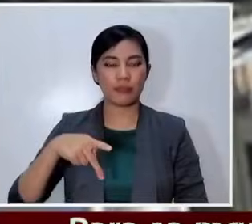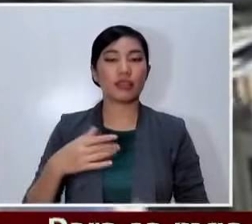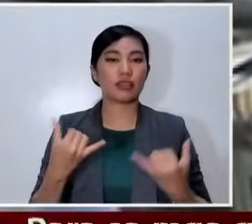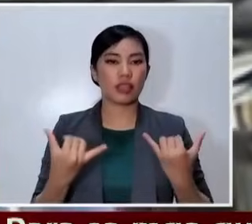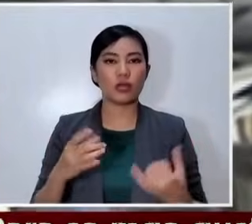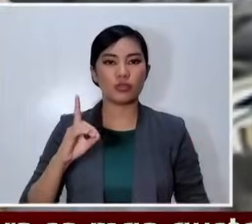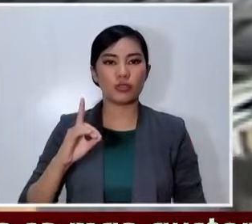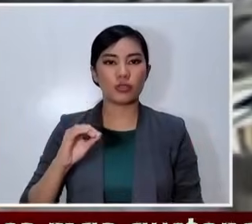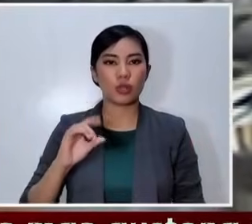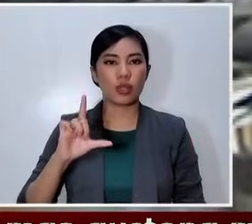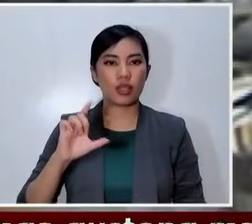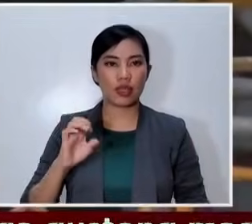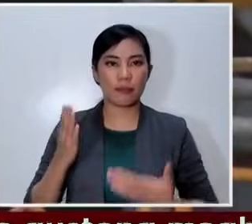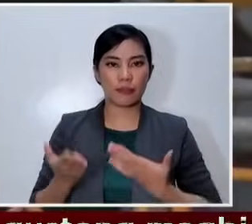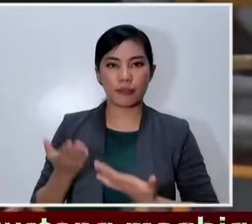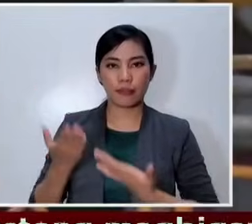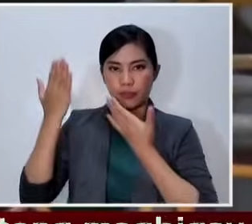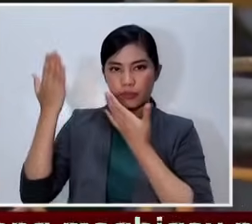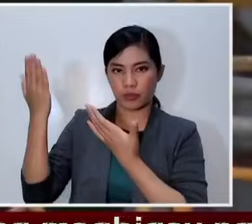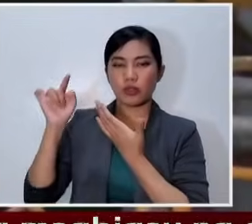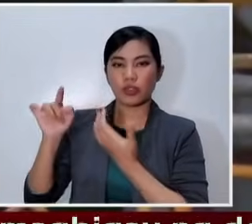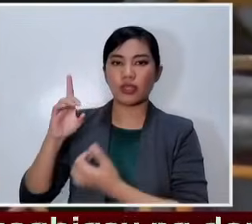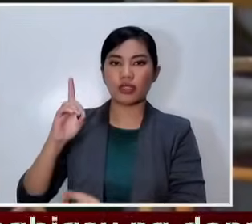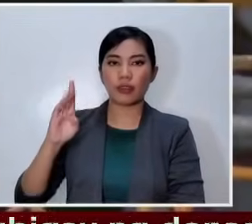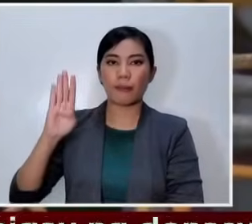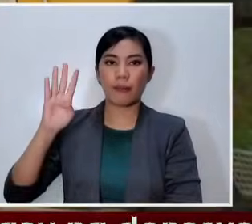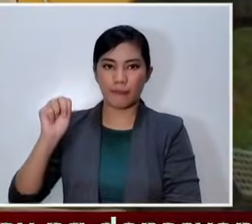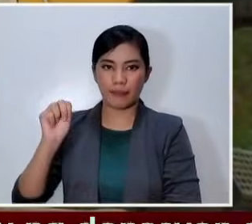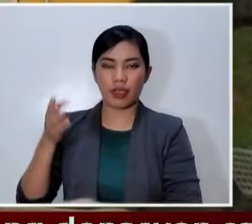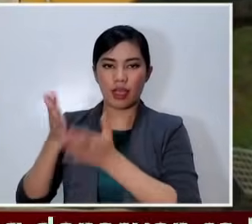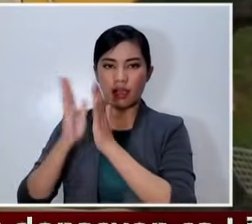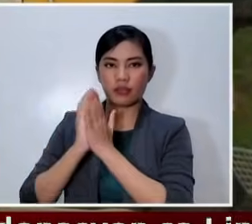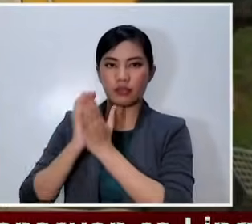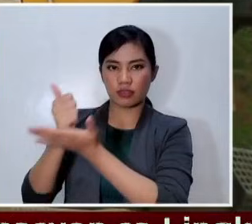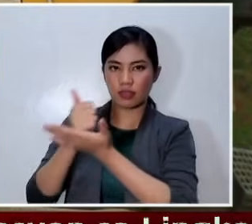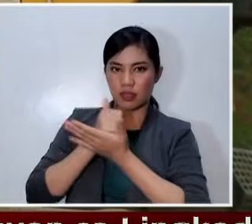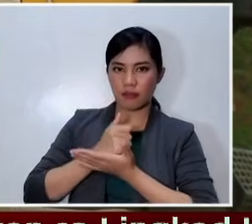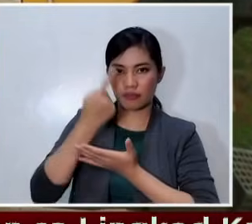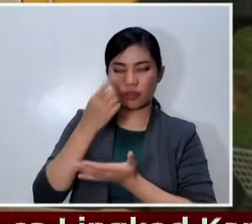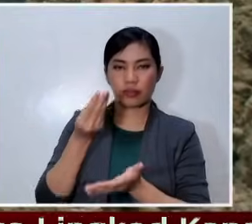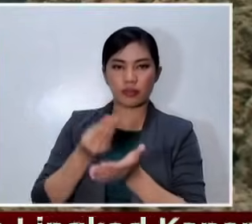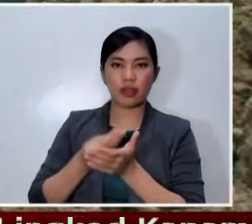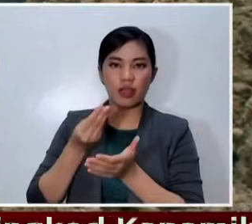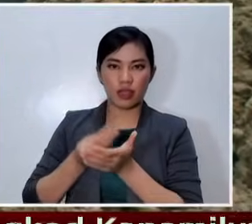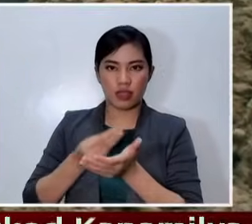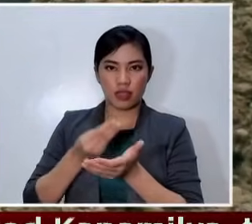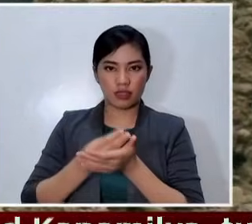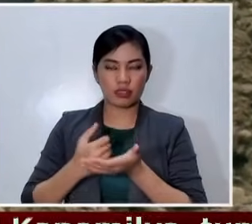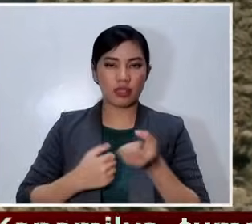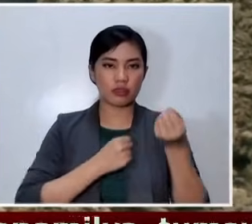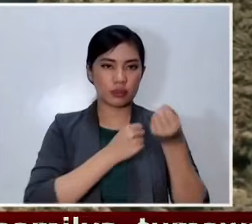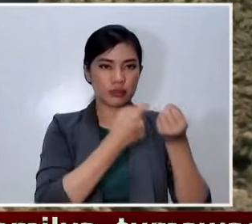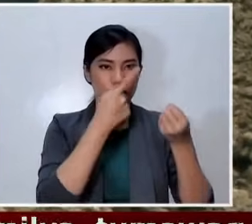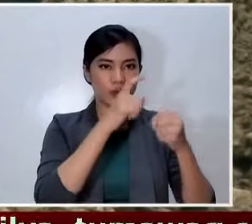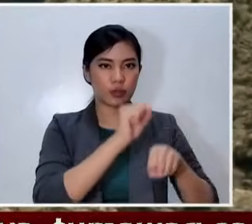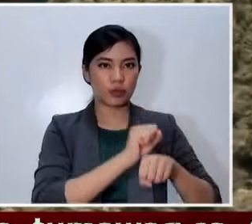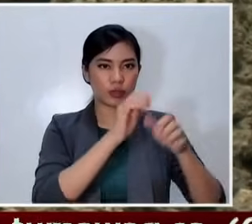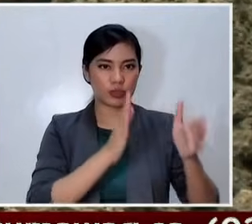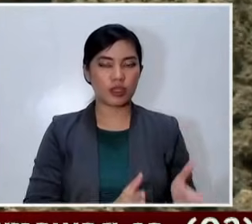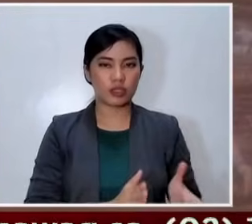proposal sa Department of Budget para sa 2 bilyong pisong pondo ng COVID Adjustment Measures Program o